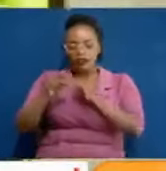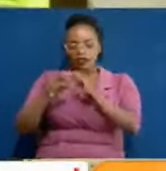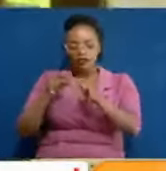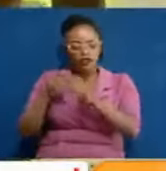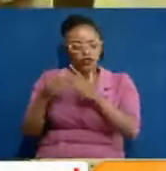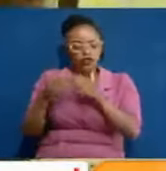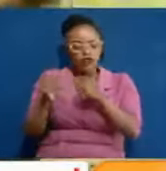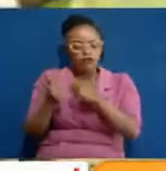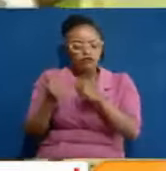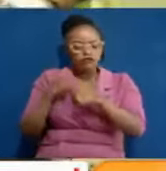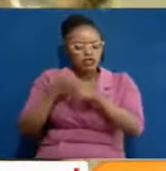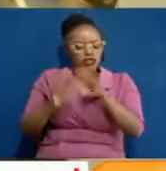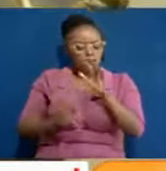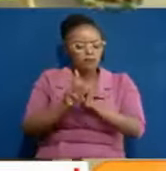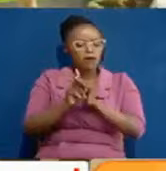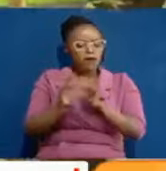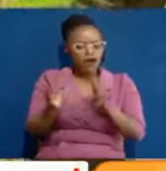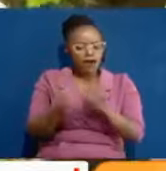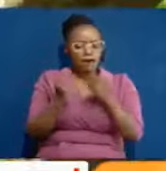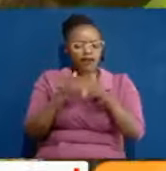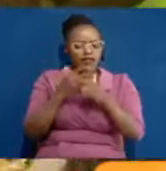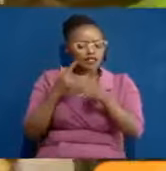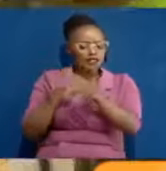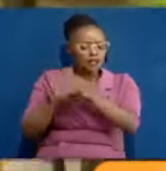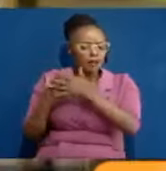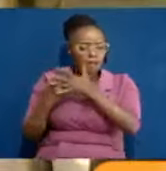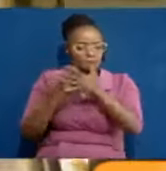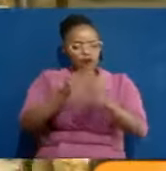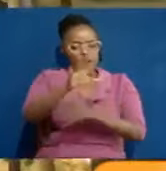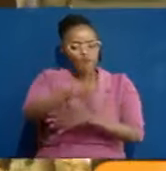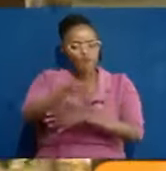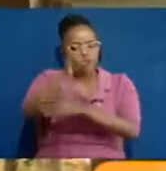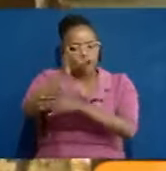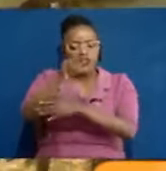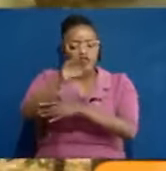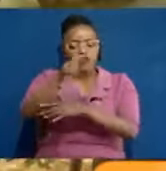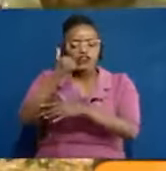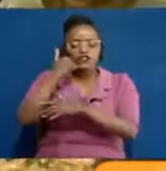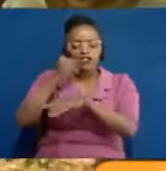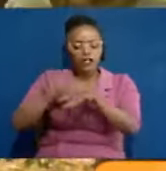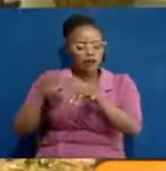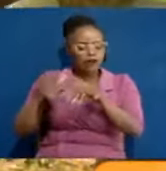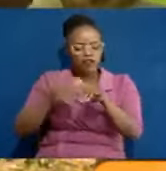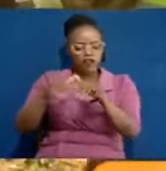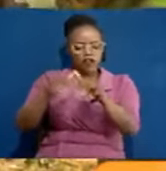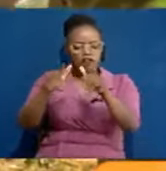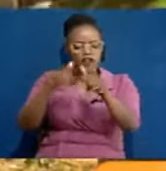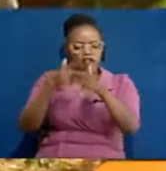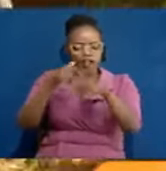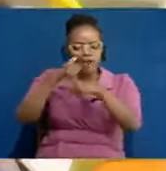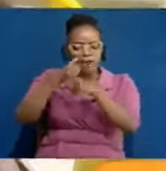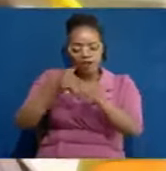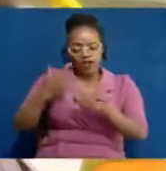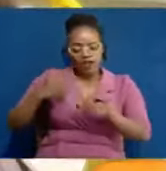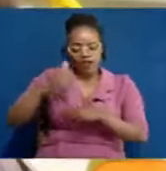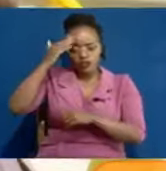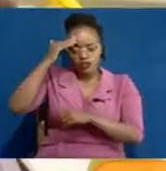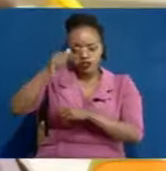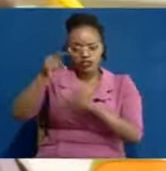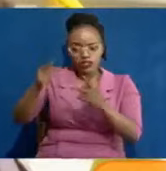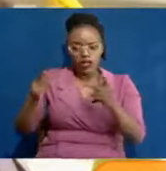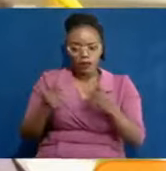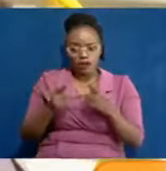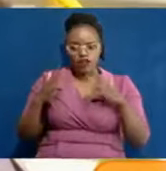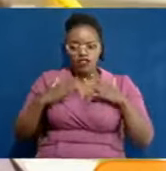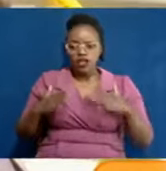kaibuka, pia alishikwa. Kushikwa akapatikana, simu yake vile walitrack ndio sasa ilifanya watu kujua. Mwili